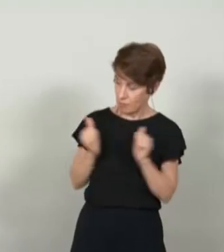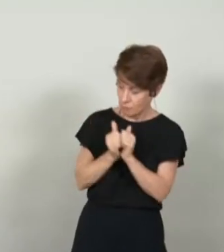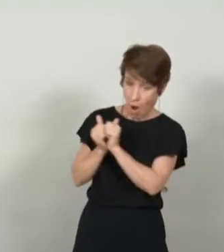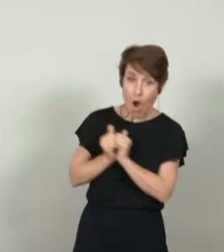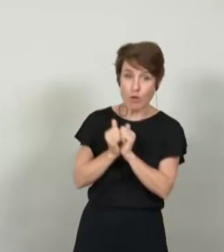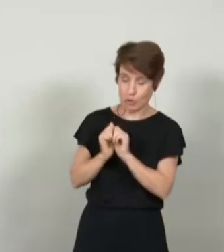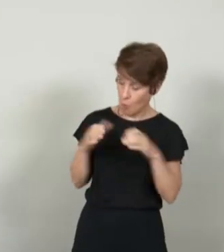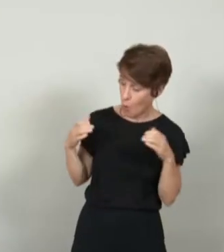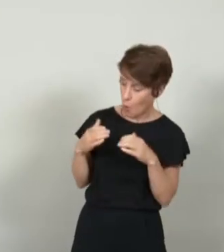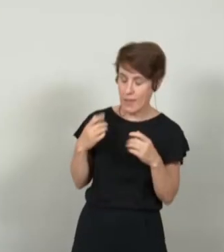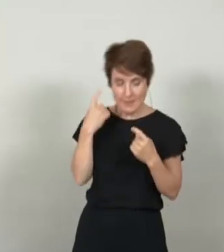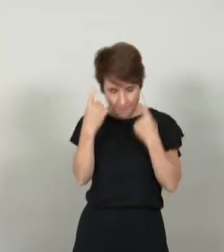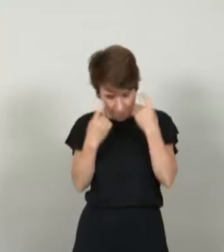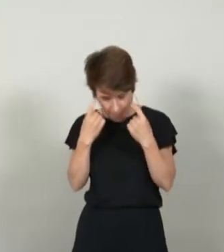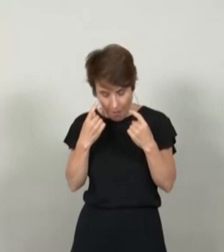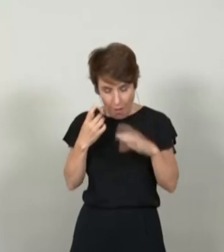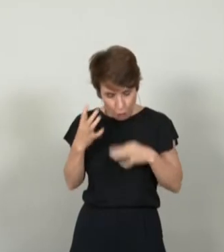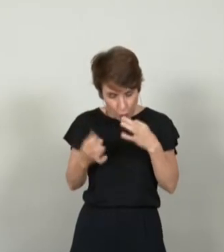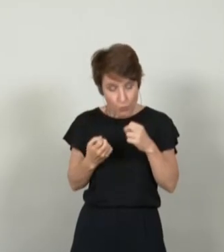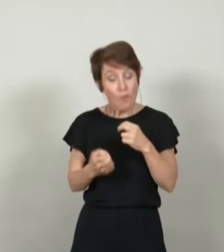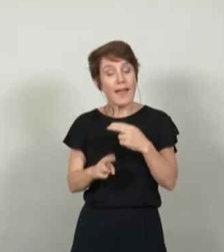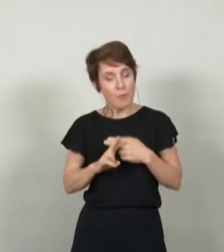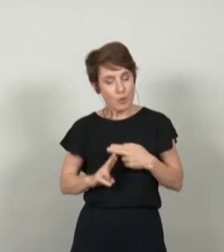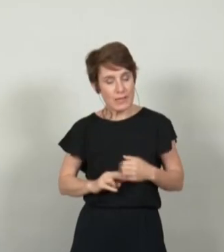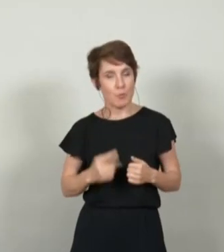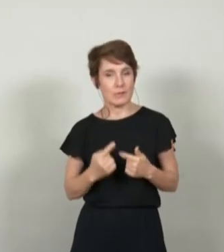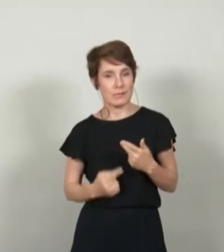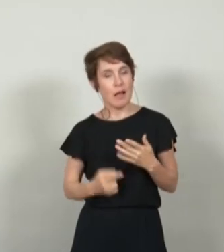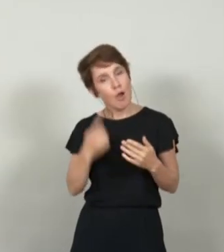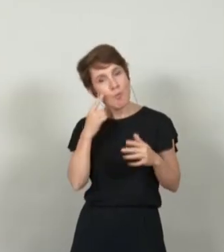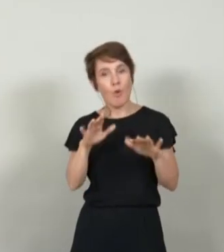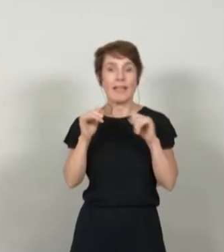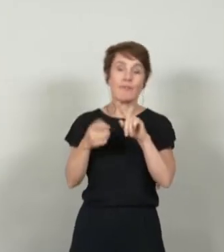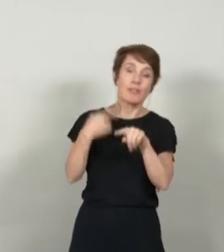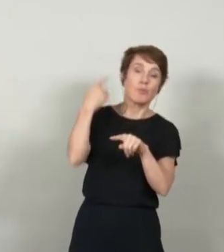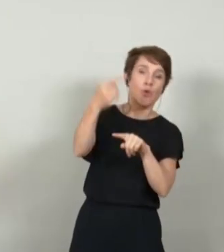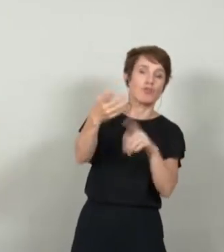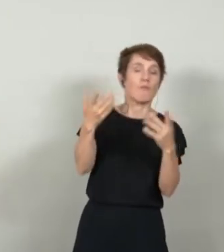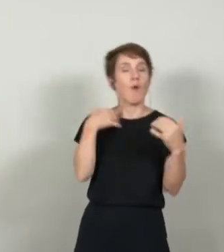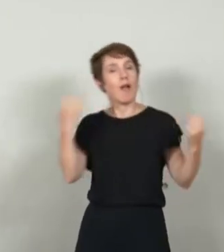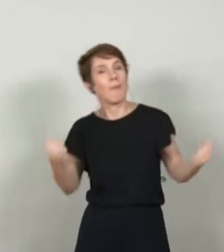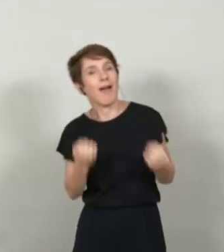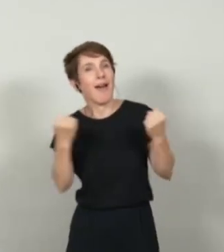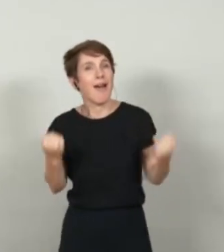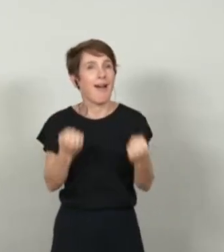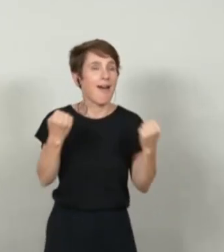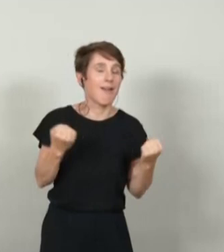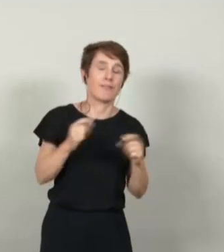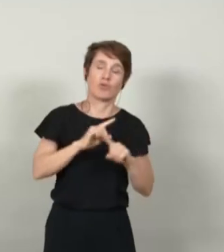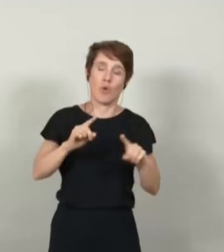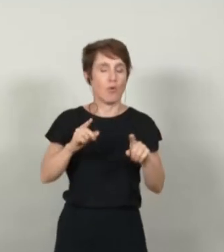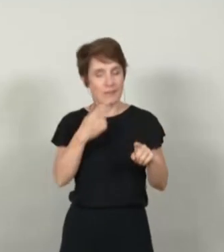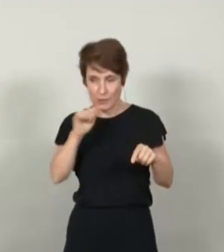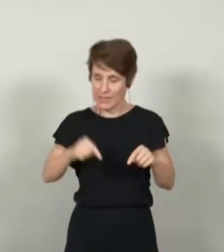pour que demain ce titre ne soit pas un effet de com pour le premier magistrat de notre ville les un élément structurant des politiques